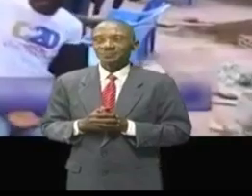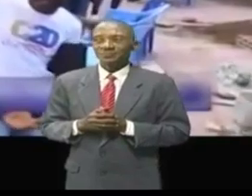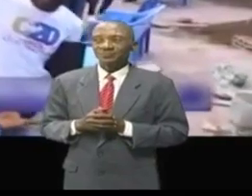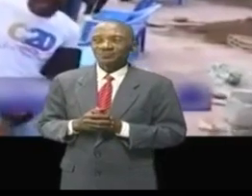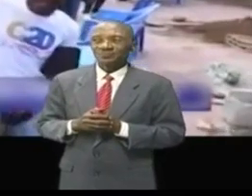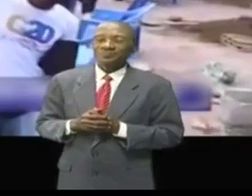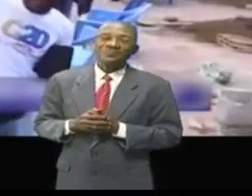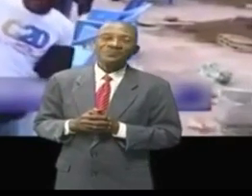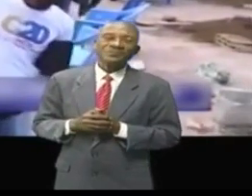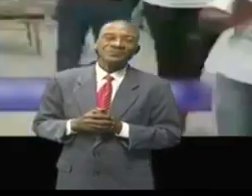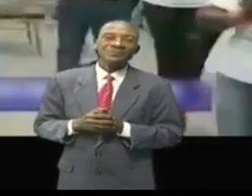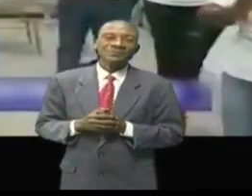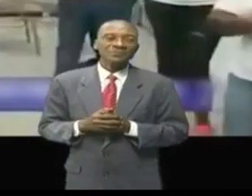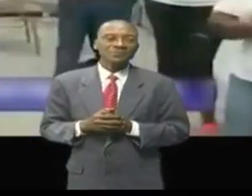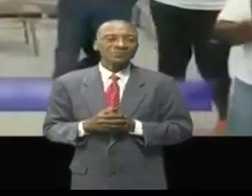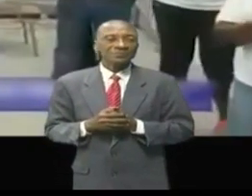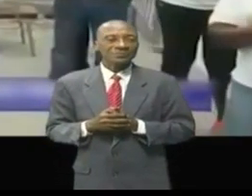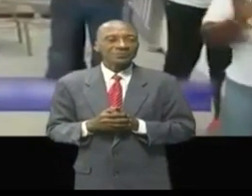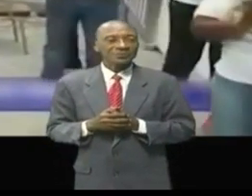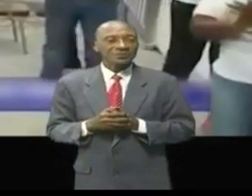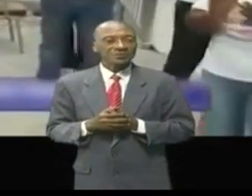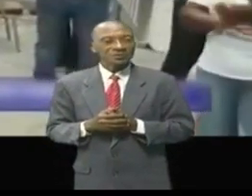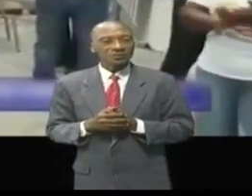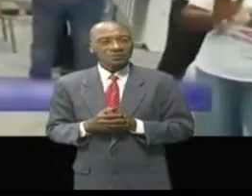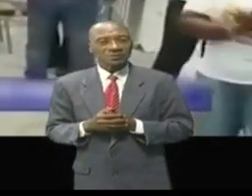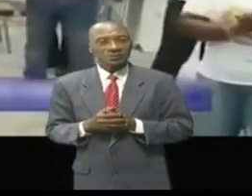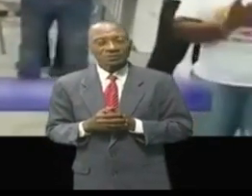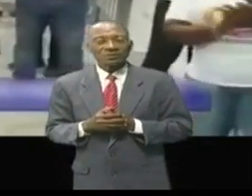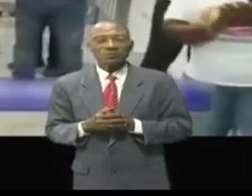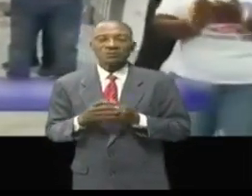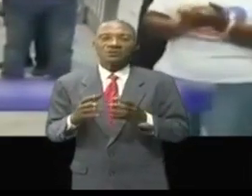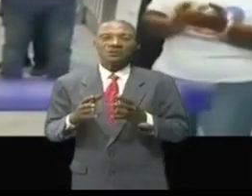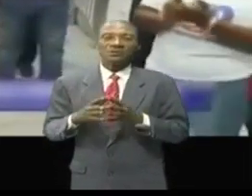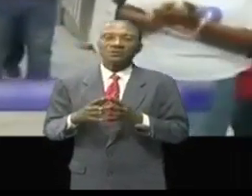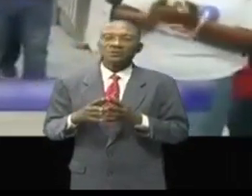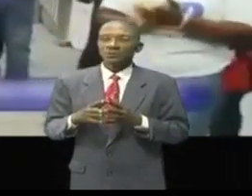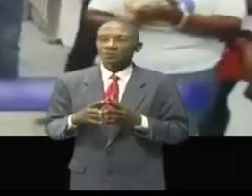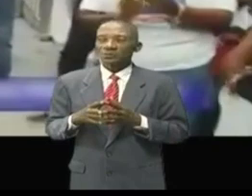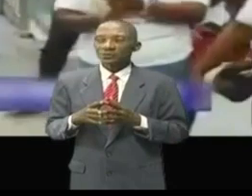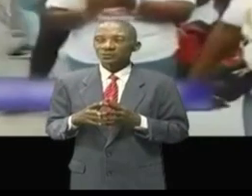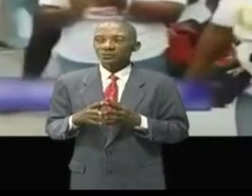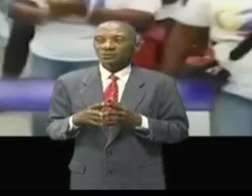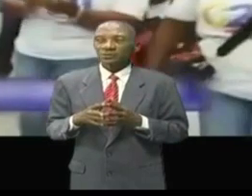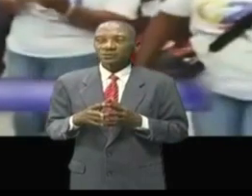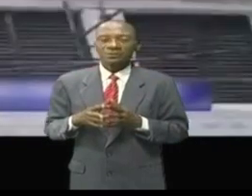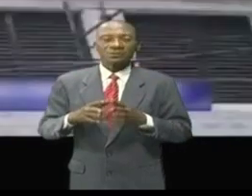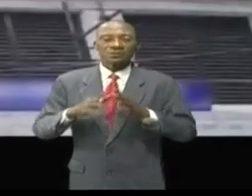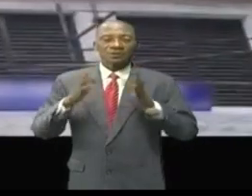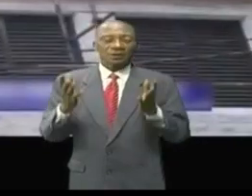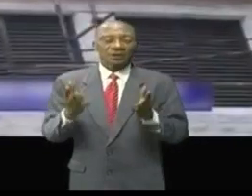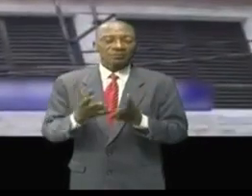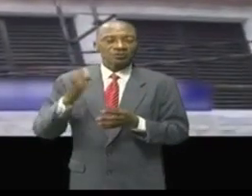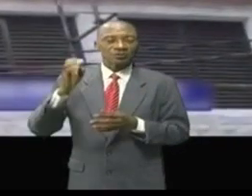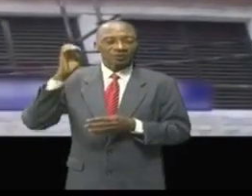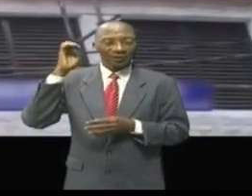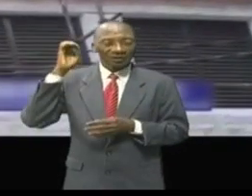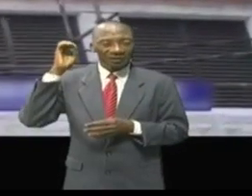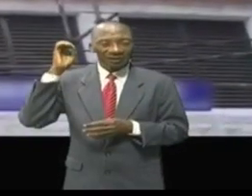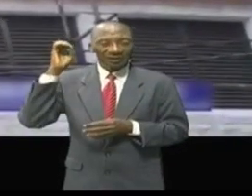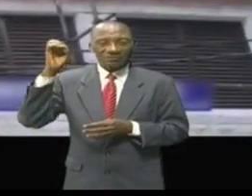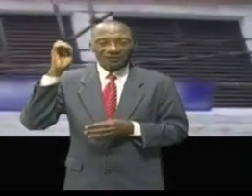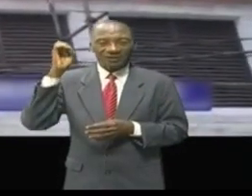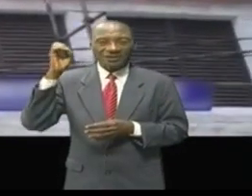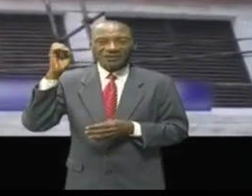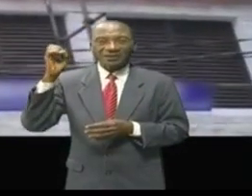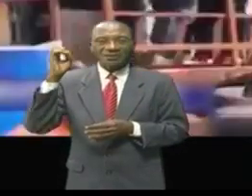Cette joie annonce les couleurs de la fête. Pour ses 20 ans d'existence, la communauté évangélique, la présence de Dieu, église locale,